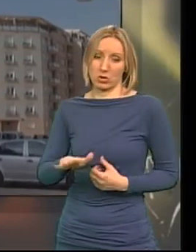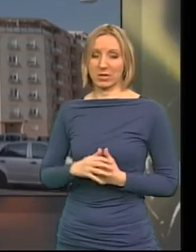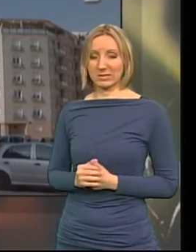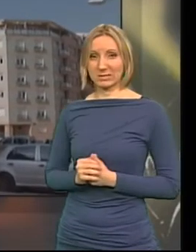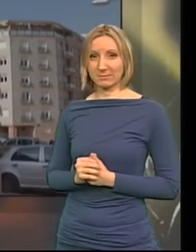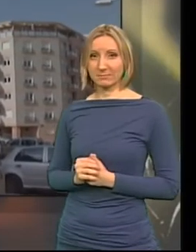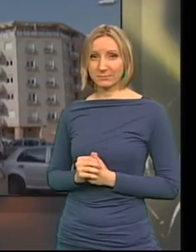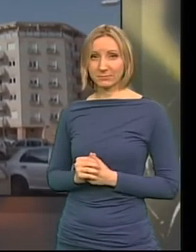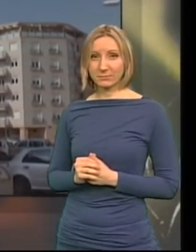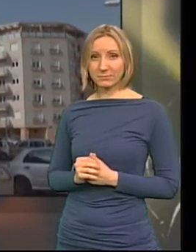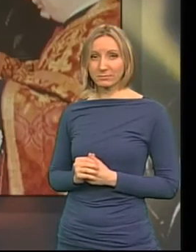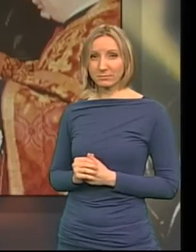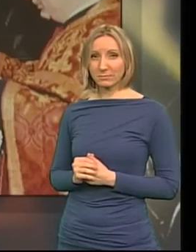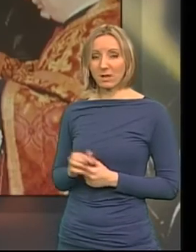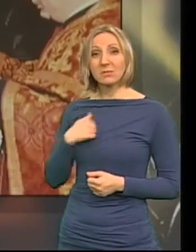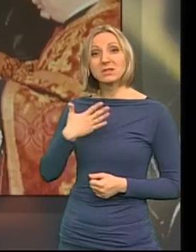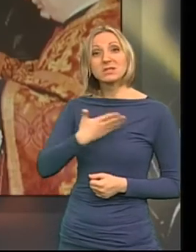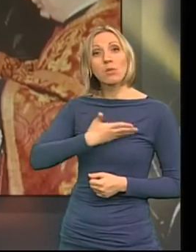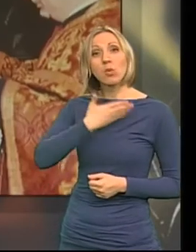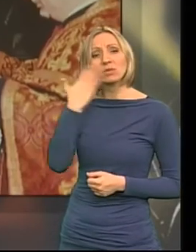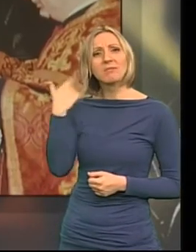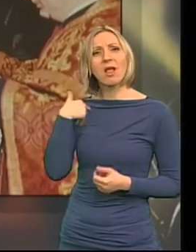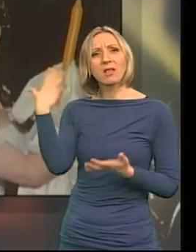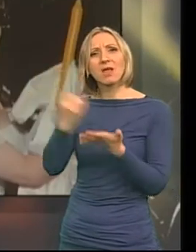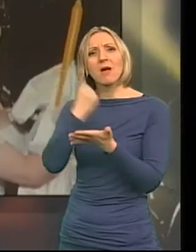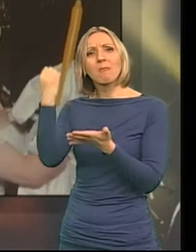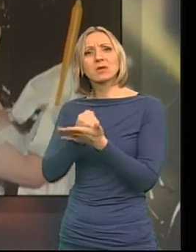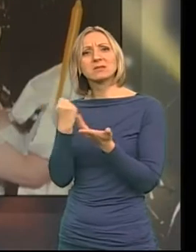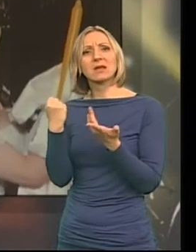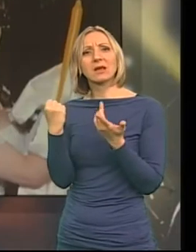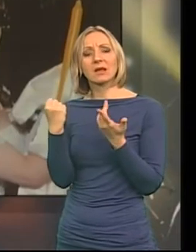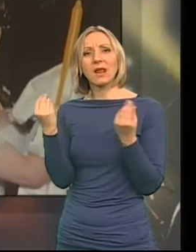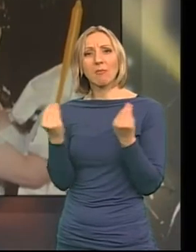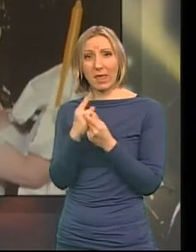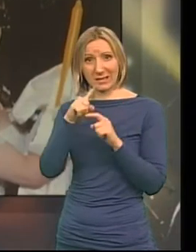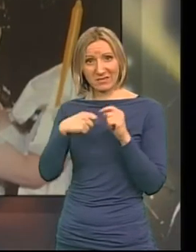deci. Uspeli smo da postignemo neke stvari zajedno,